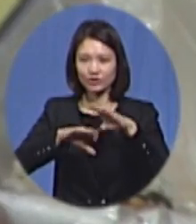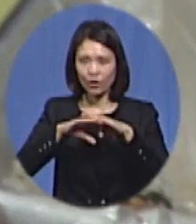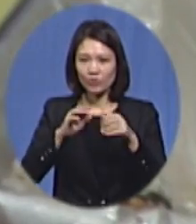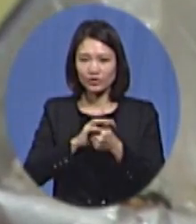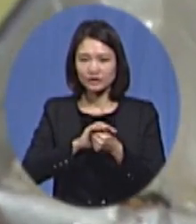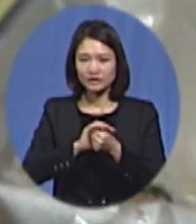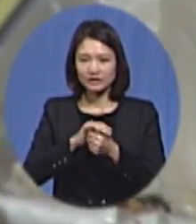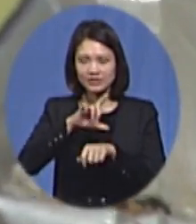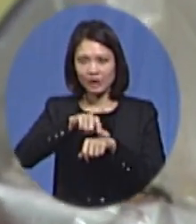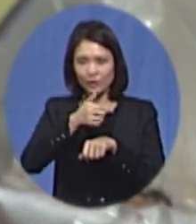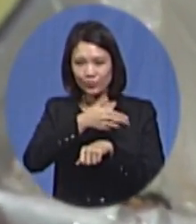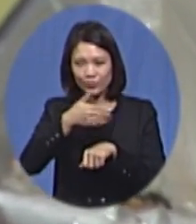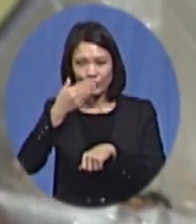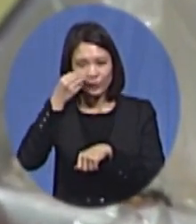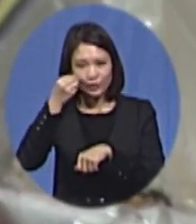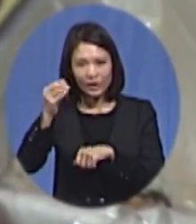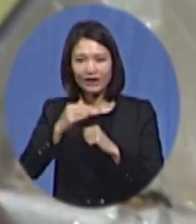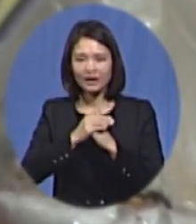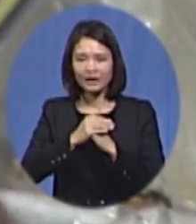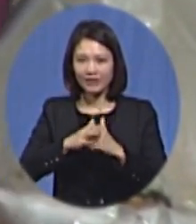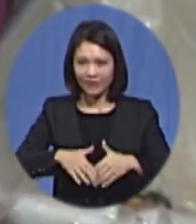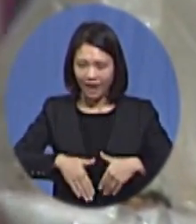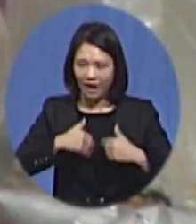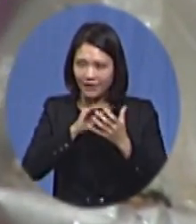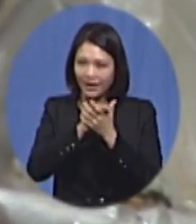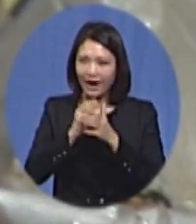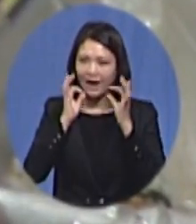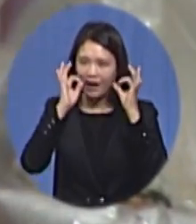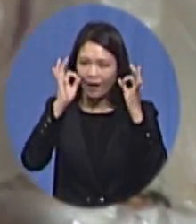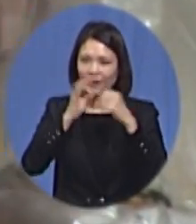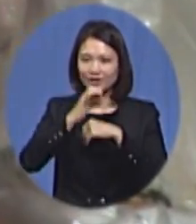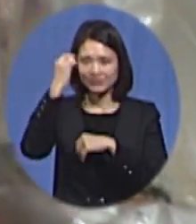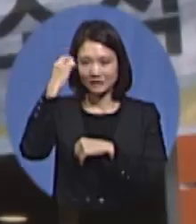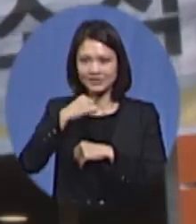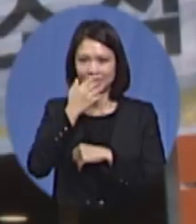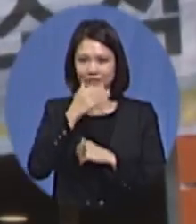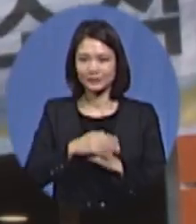흔적이 담긴 노련미는 물론 듬뿍 담긴 정성까지 느껴집니다.